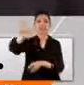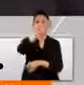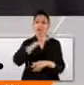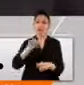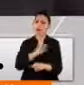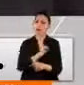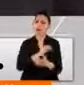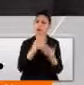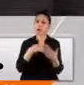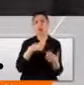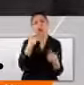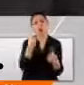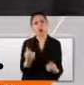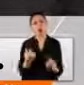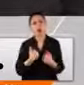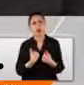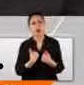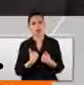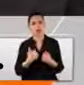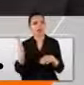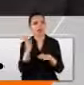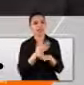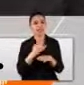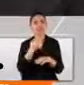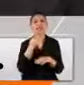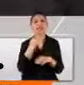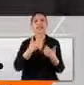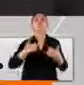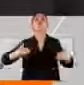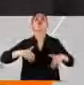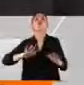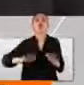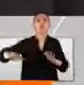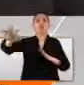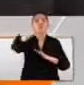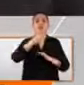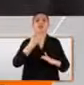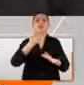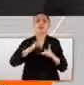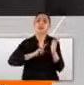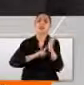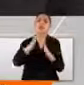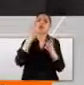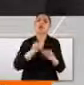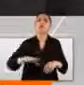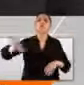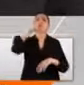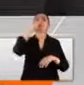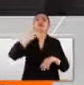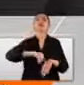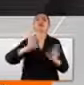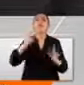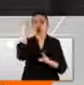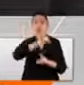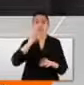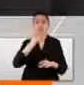korkuyorlar bence. Neden? Neden? Çünkü güvenmiyorlar kadınlara. Kadınların her işi başarabileceğine inanmadıkları için.